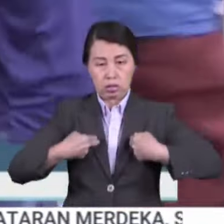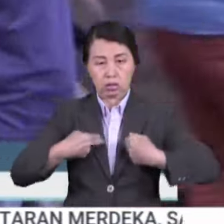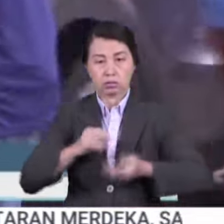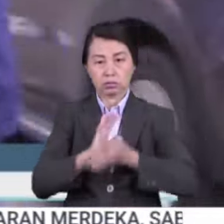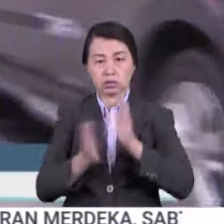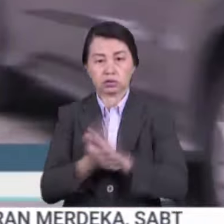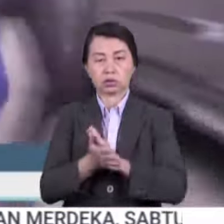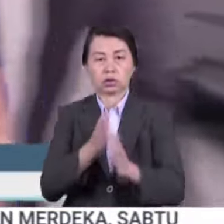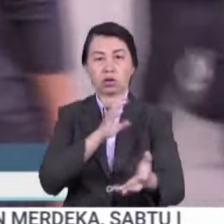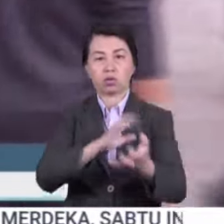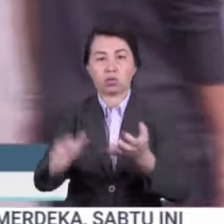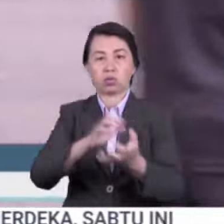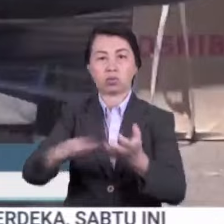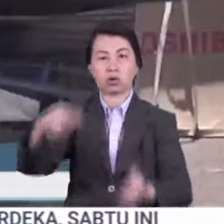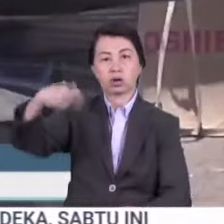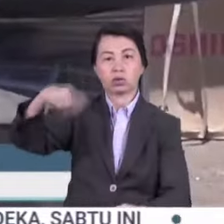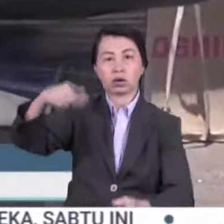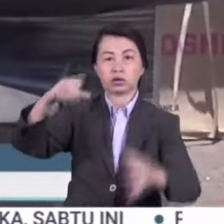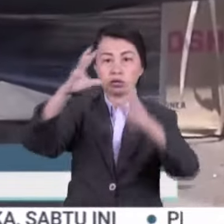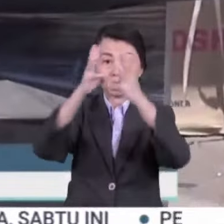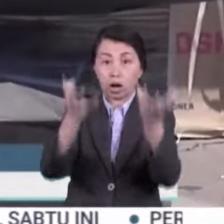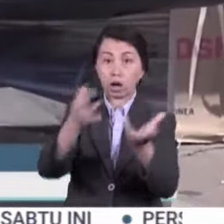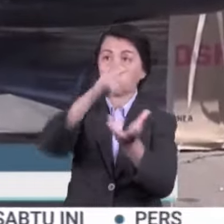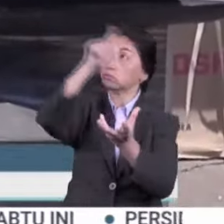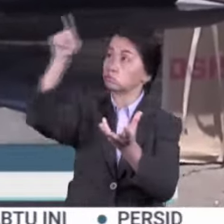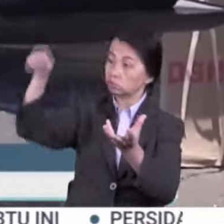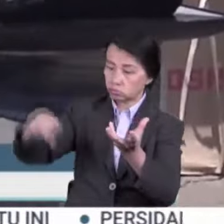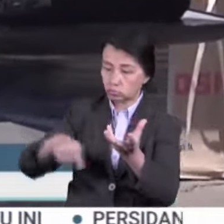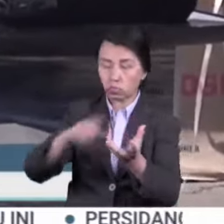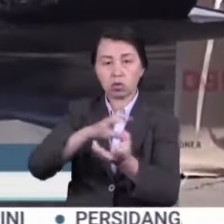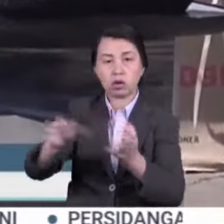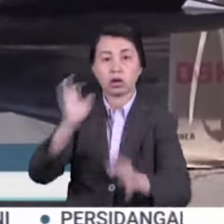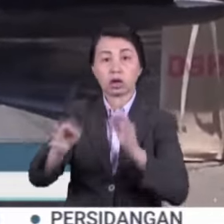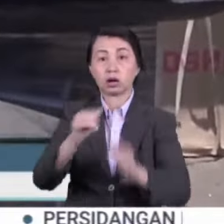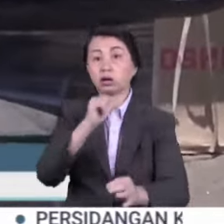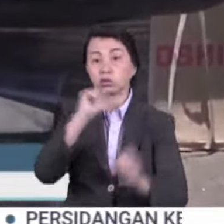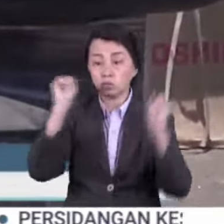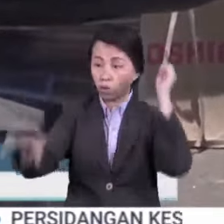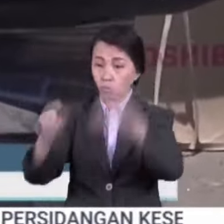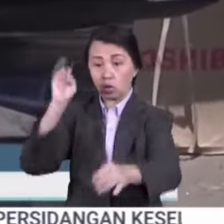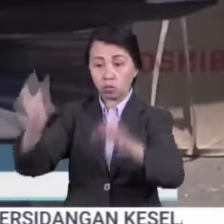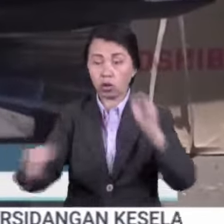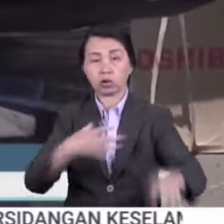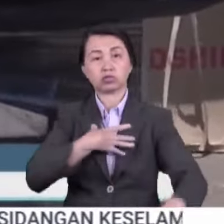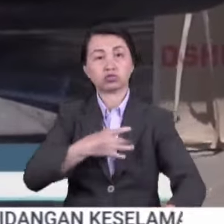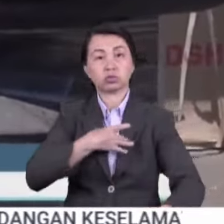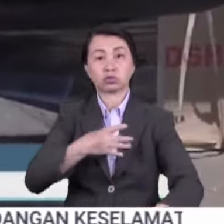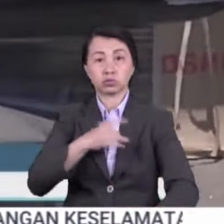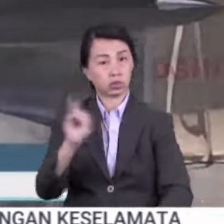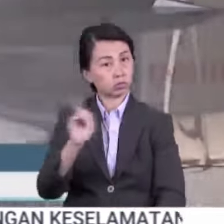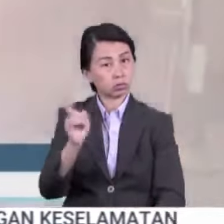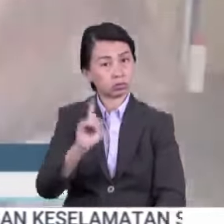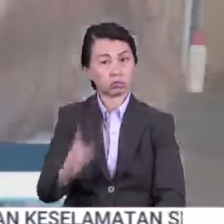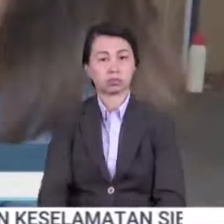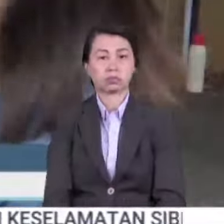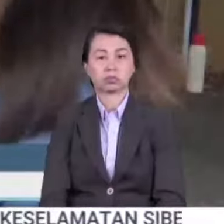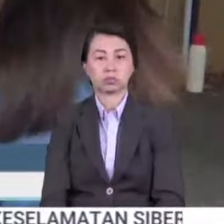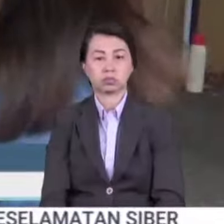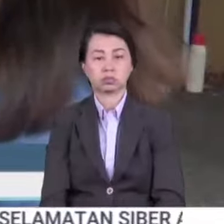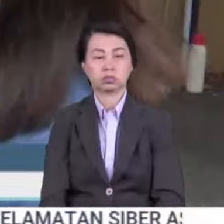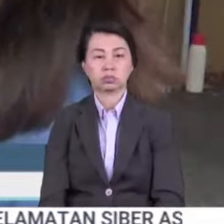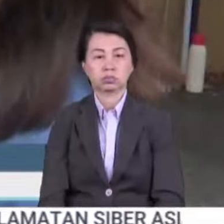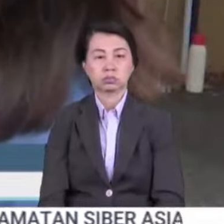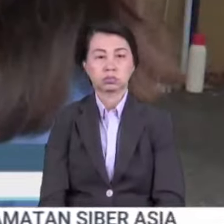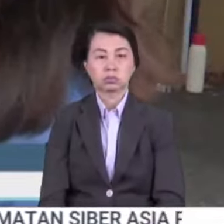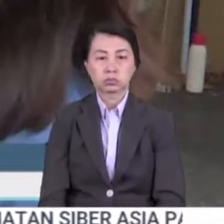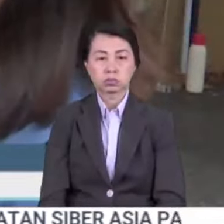menyebabkan kemerosotan kualiti alam sekitar sekiranya dibuang tidak mengikut kaedah mesra alam. Memang kita